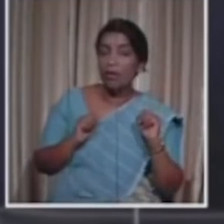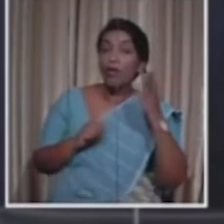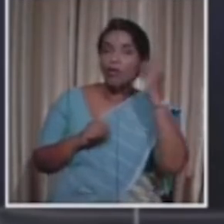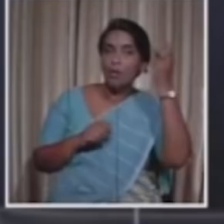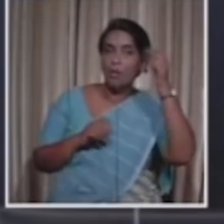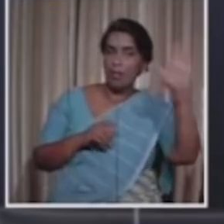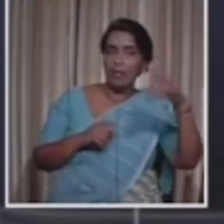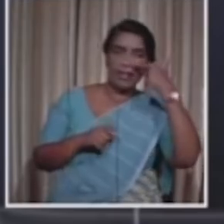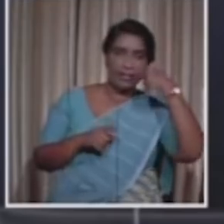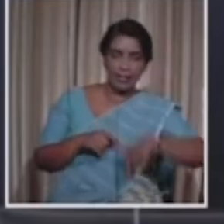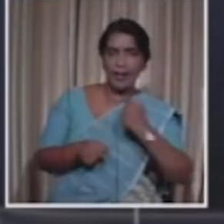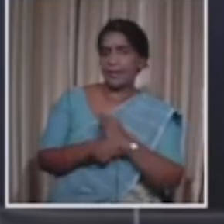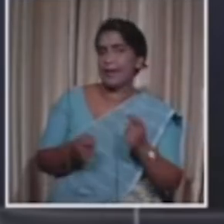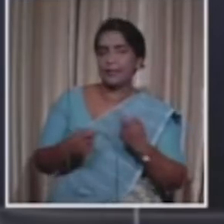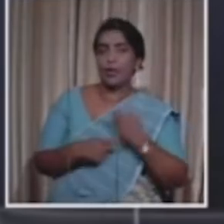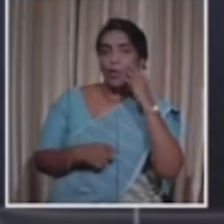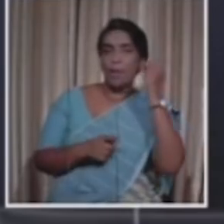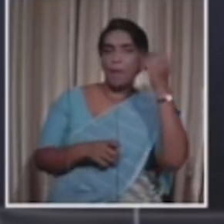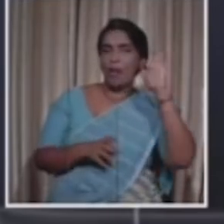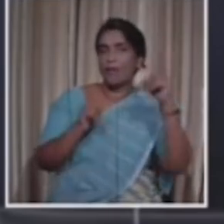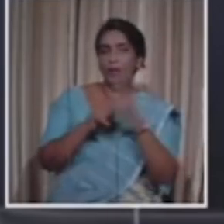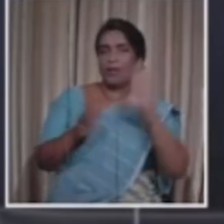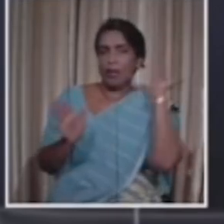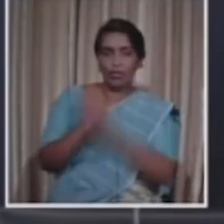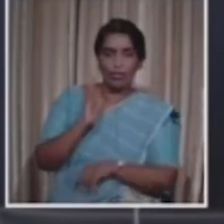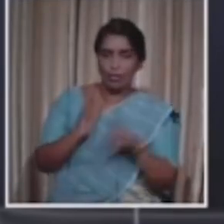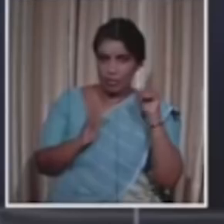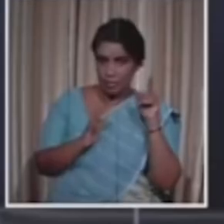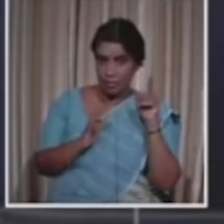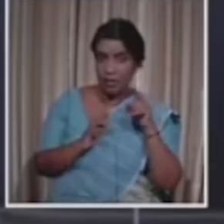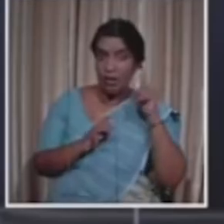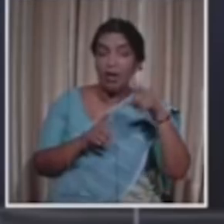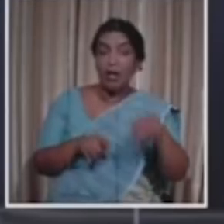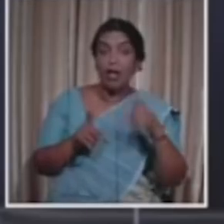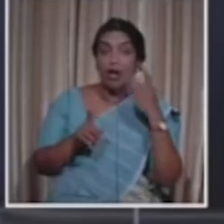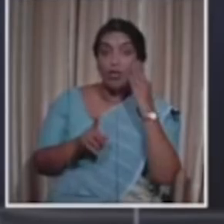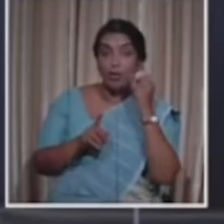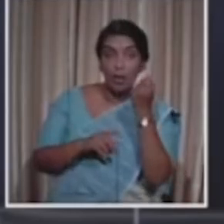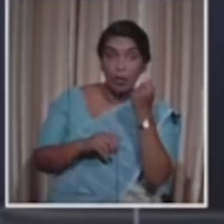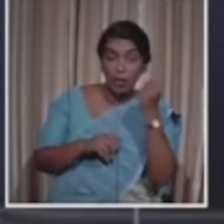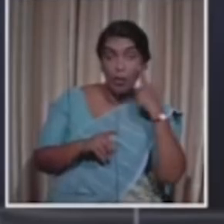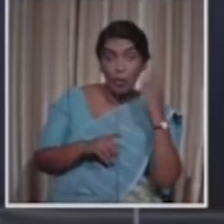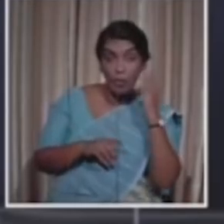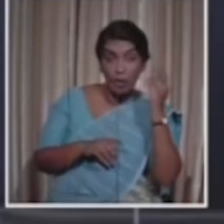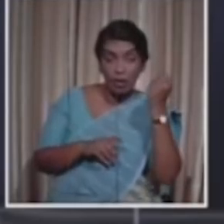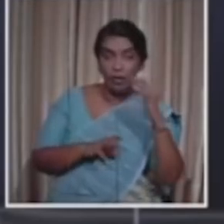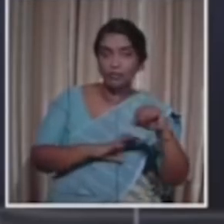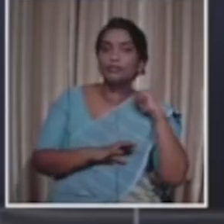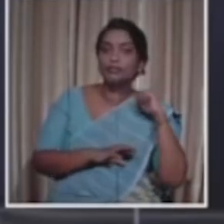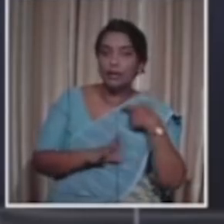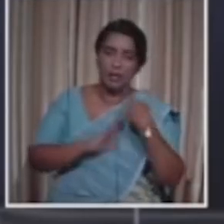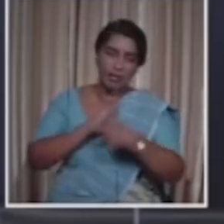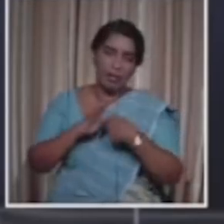kerana tel sah gas, apa ini kiri ma Europe arah tol orang, an rubel ya, sakti matuna. ඉතින් අපි වගේ කුඩා